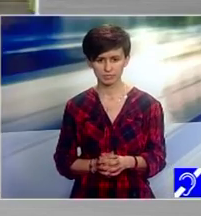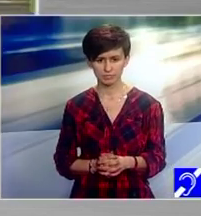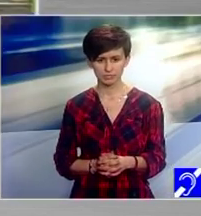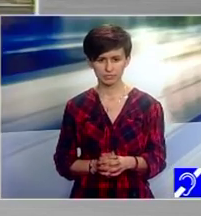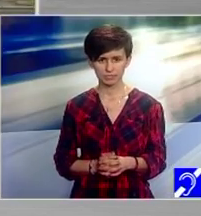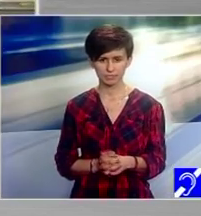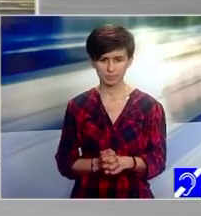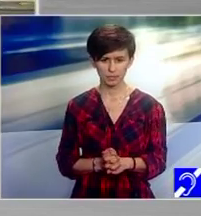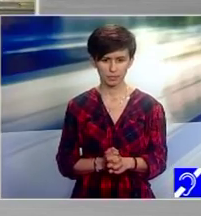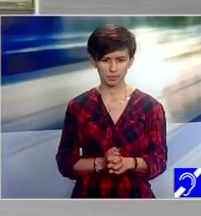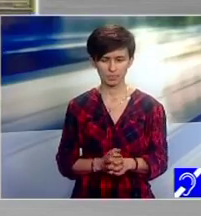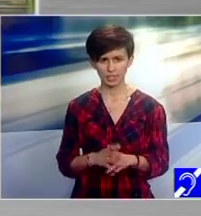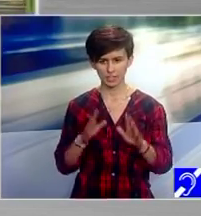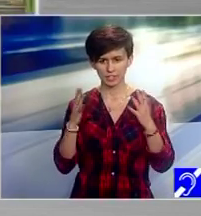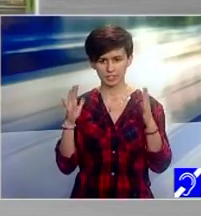Haideți să ne aplaudăm încă o dată!